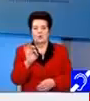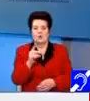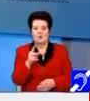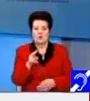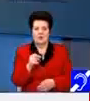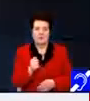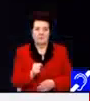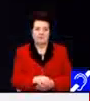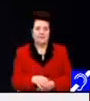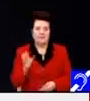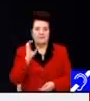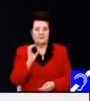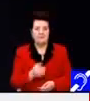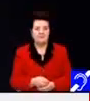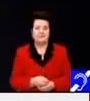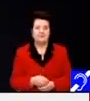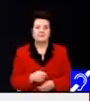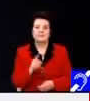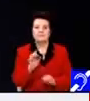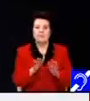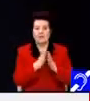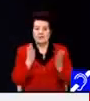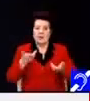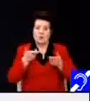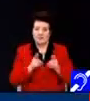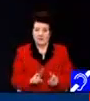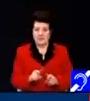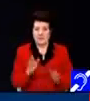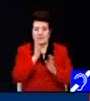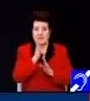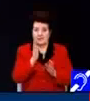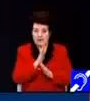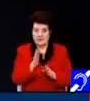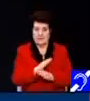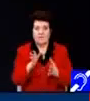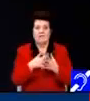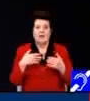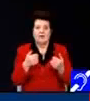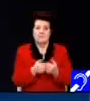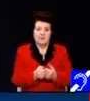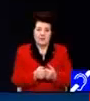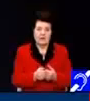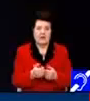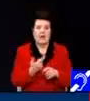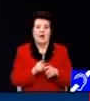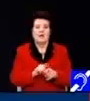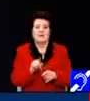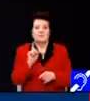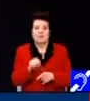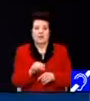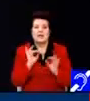ascultăm. Astăzi ne oprim la pagina unei adevărate dinastii. Este vorba despre familia sau frații Bogos, despre